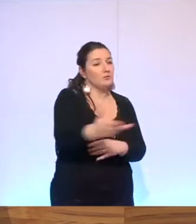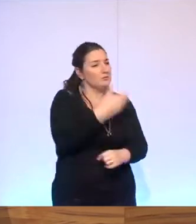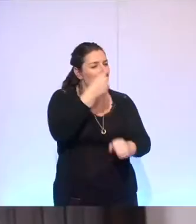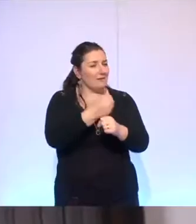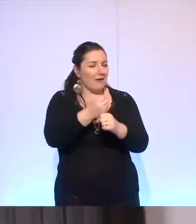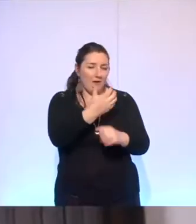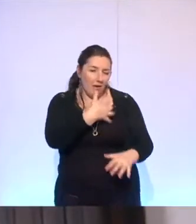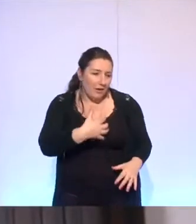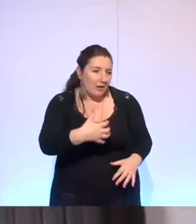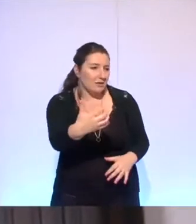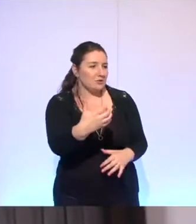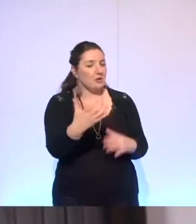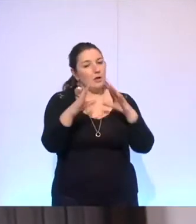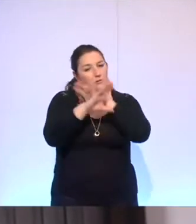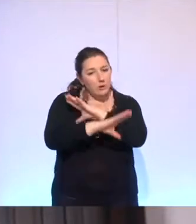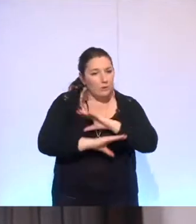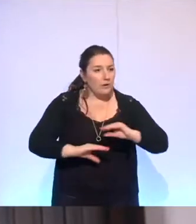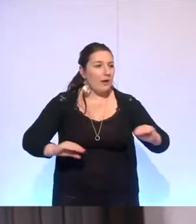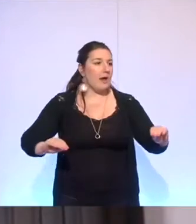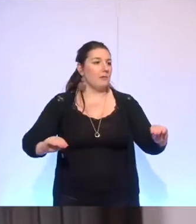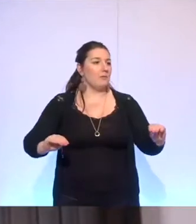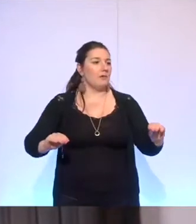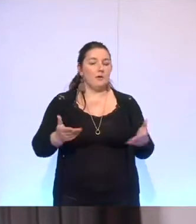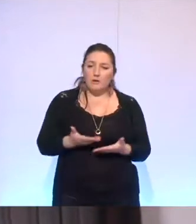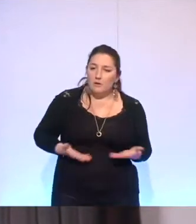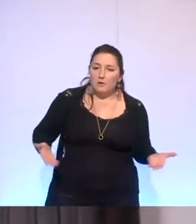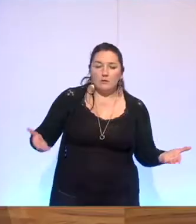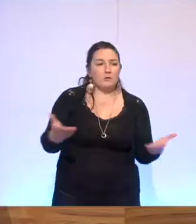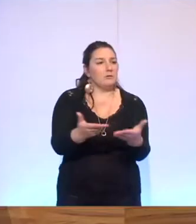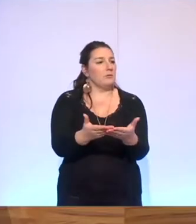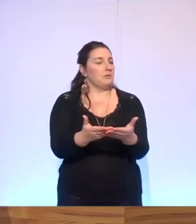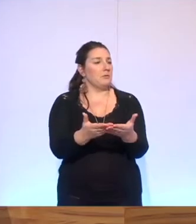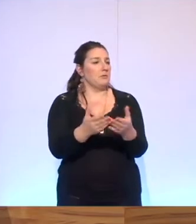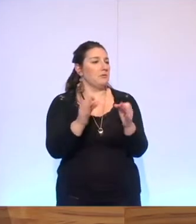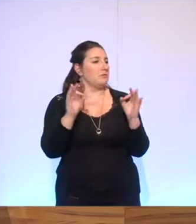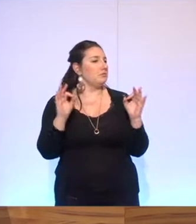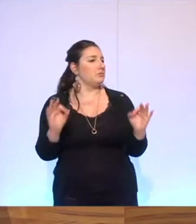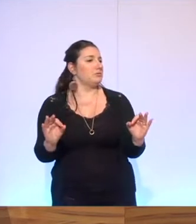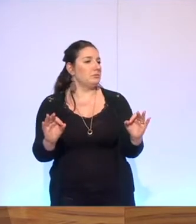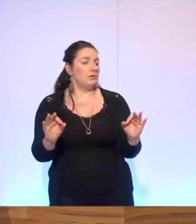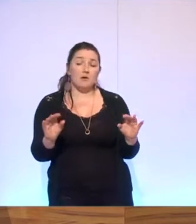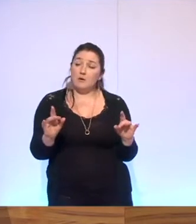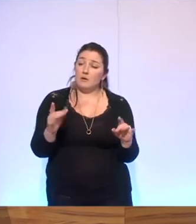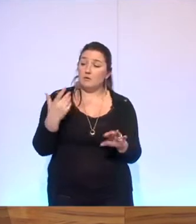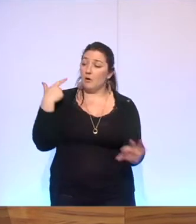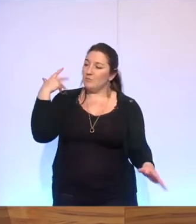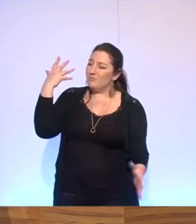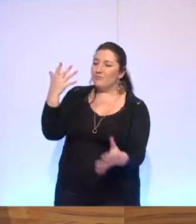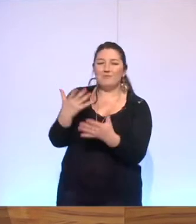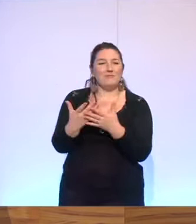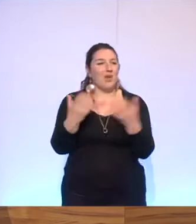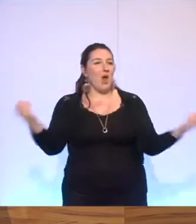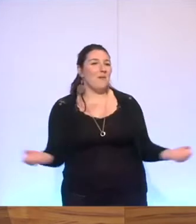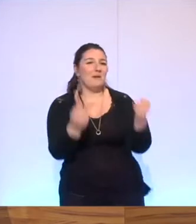sérénité, en appliquant ce qui, jusqu'à dimanche dernier, n'était qu'un slogan de campagne, mais qui doit désormais devenir notre